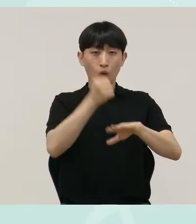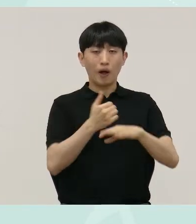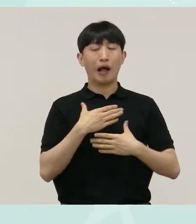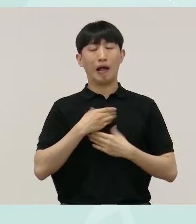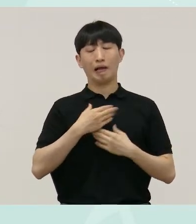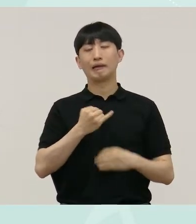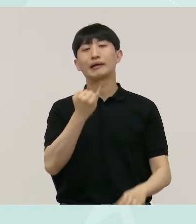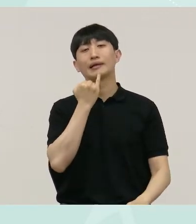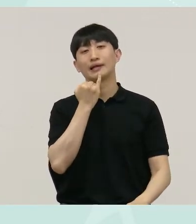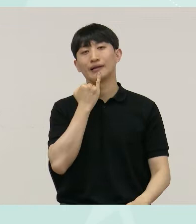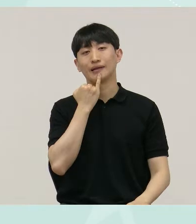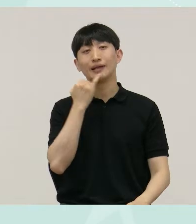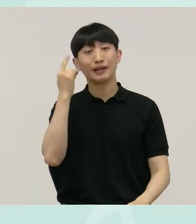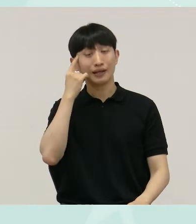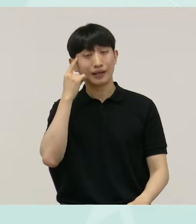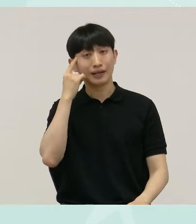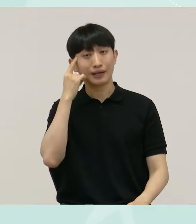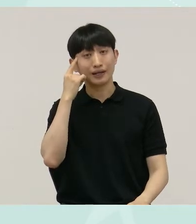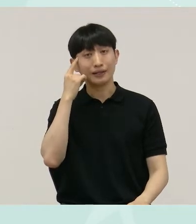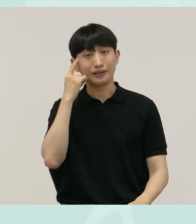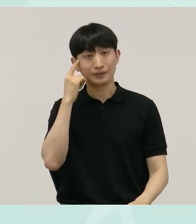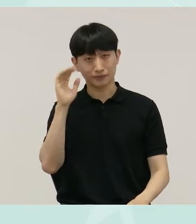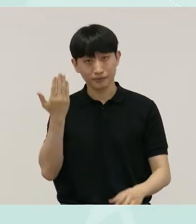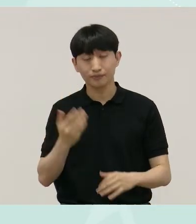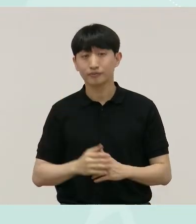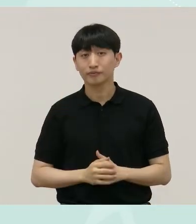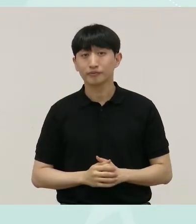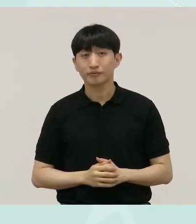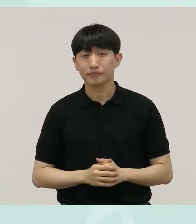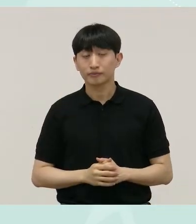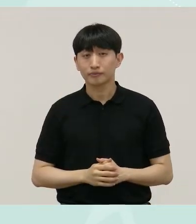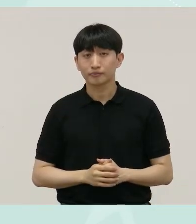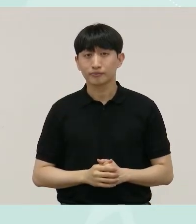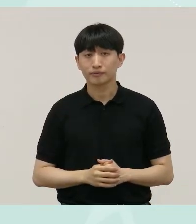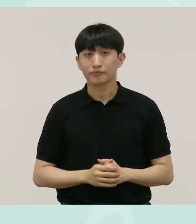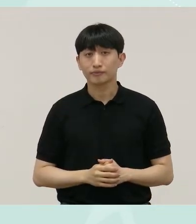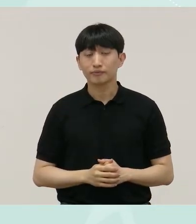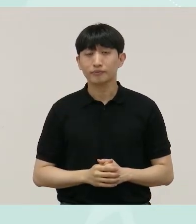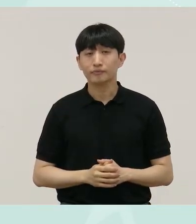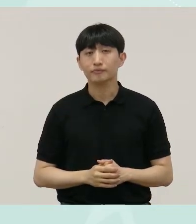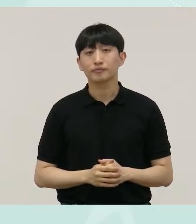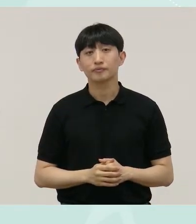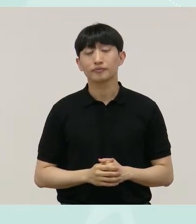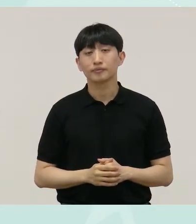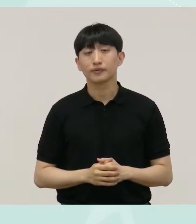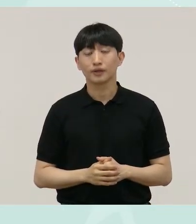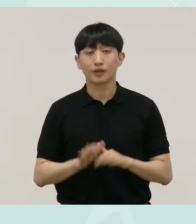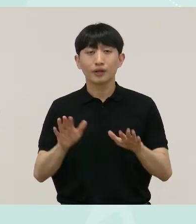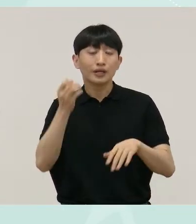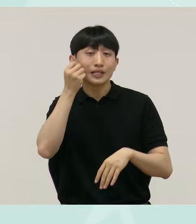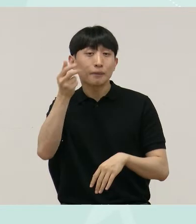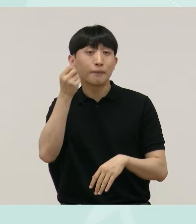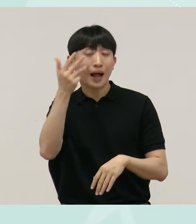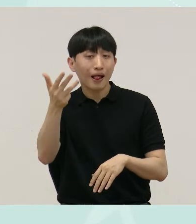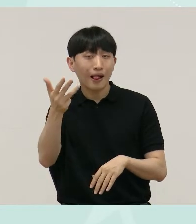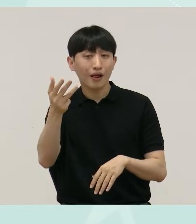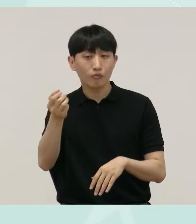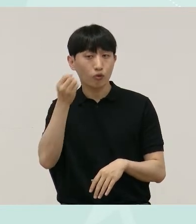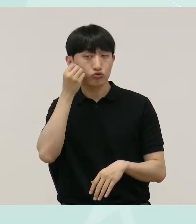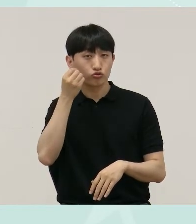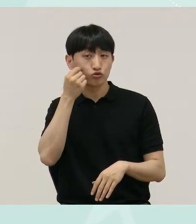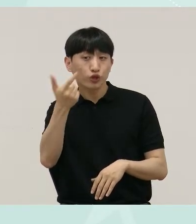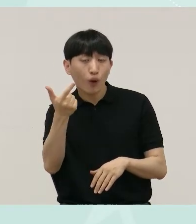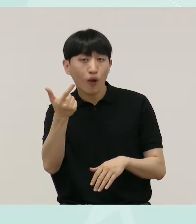24개월 사이에 심도 난청 소아 수술을 허용하고 있는데 실제로 이보다 더 이른 7, 8개월, 심지어 6개월까지도 안전하고